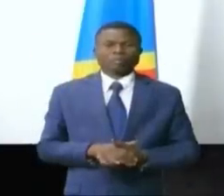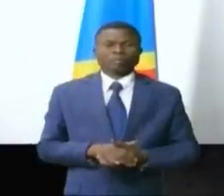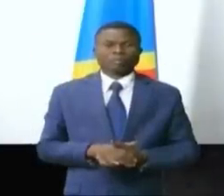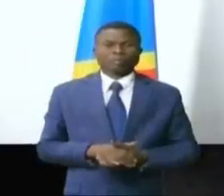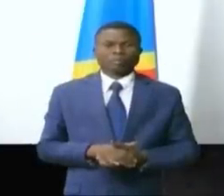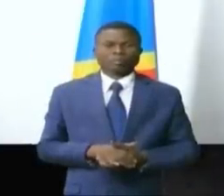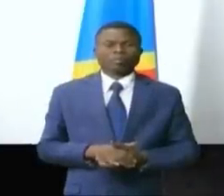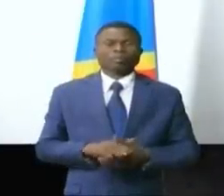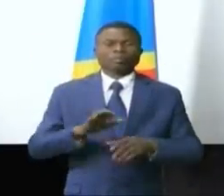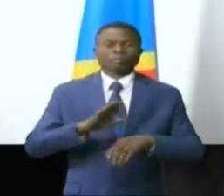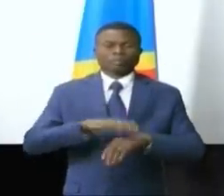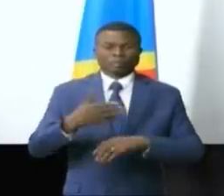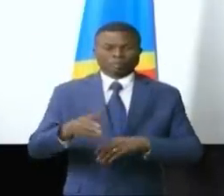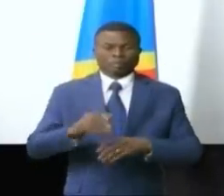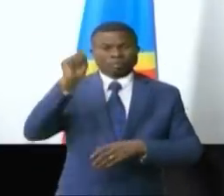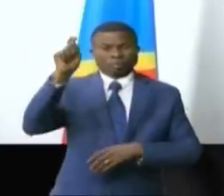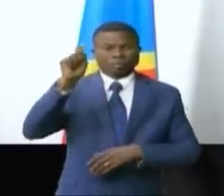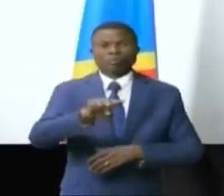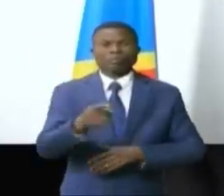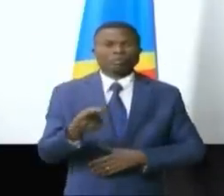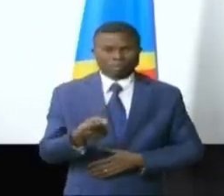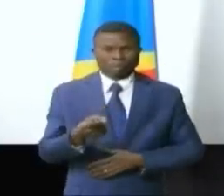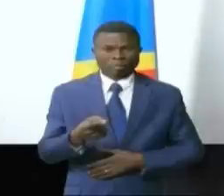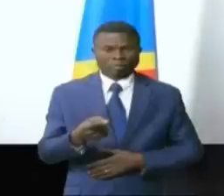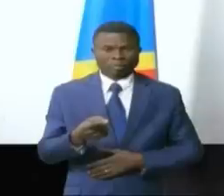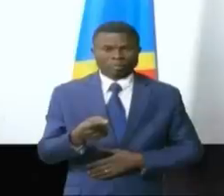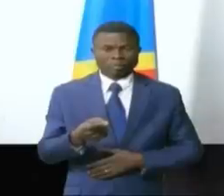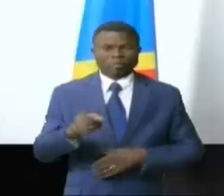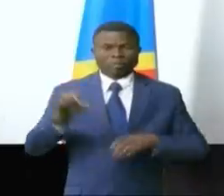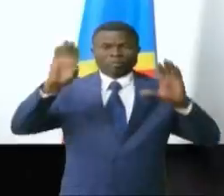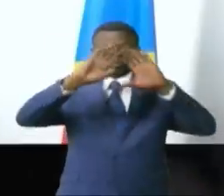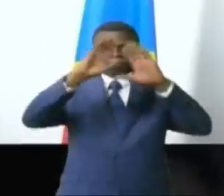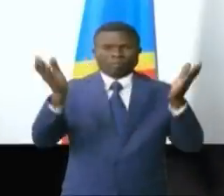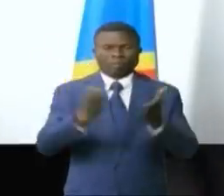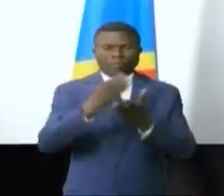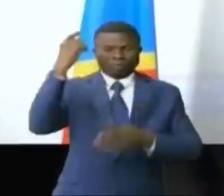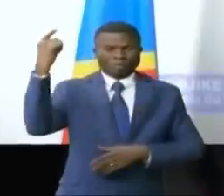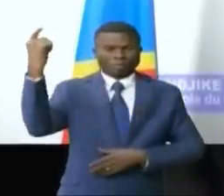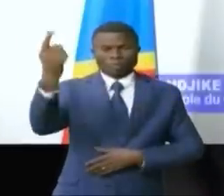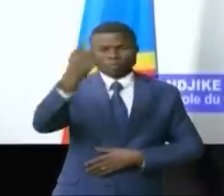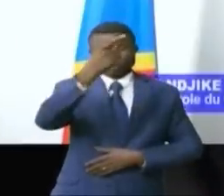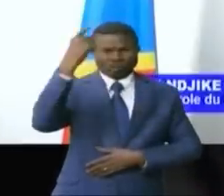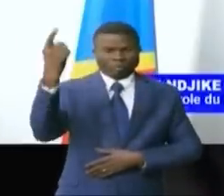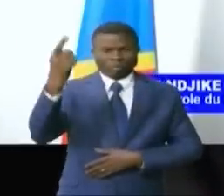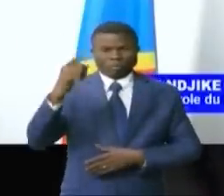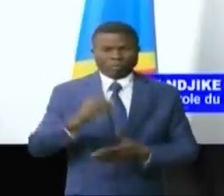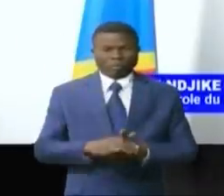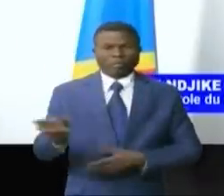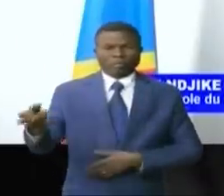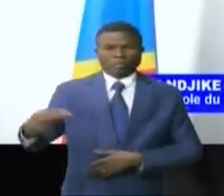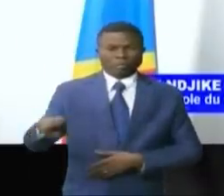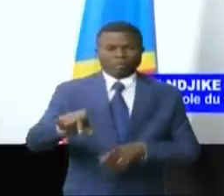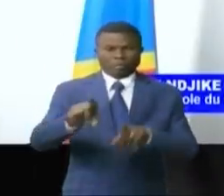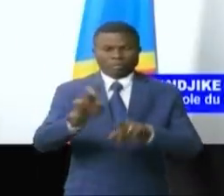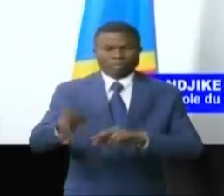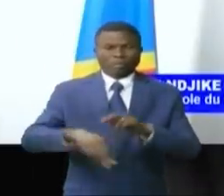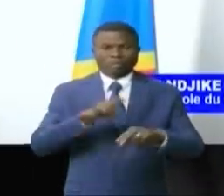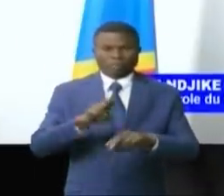Tout en prenant à témoin la communauté internationale, régionale et